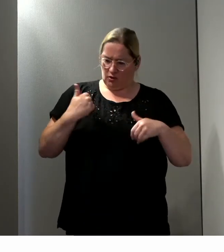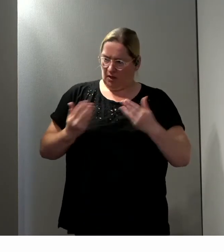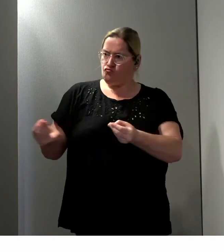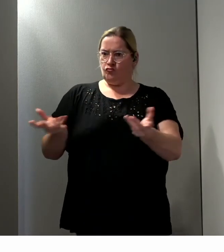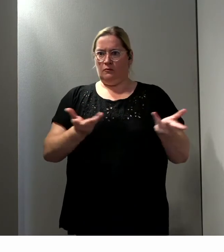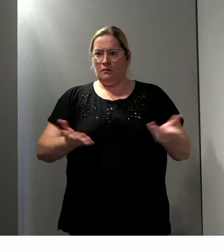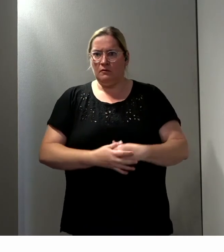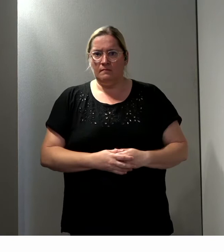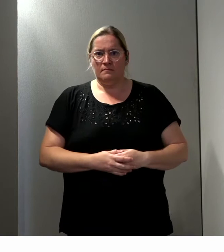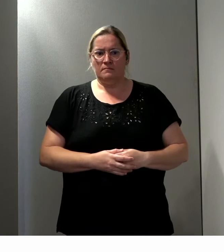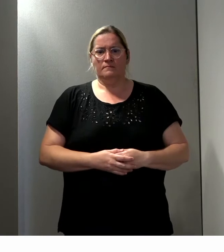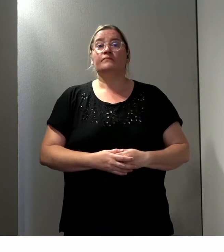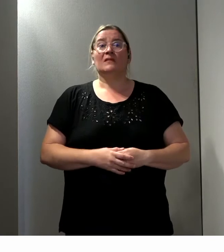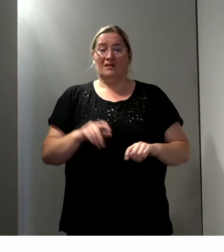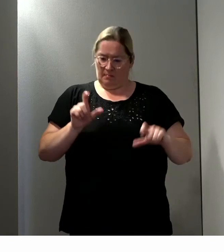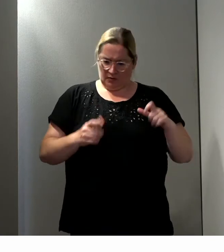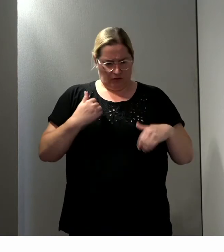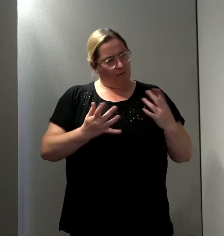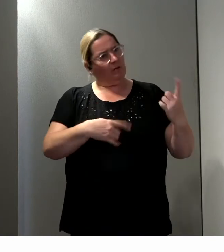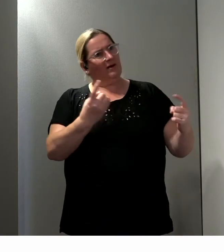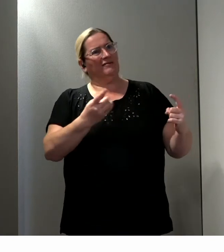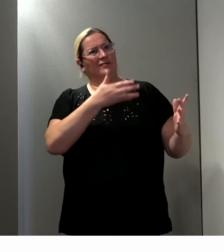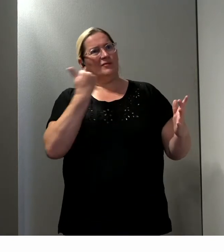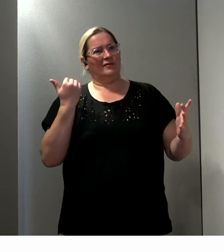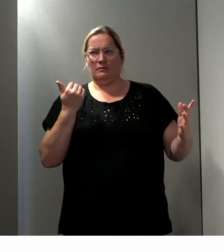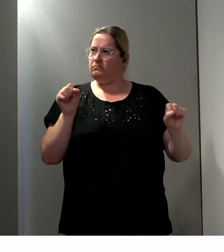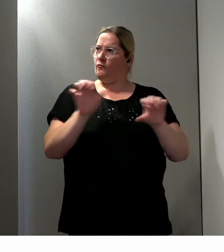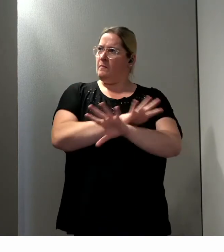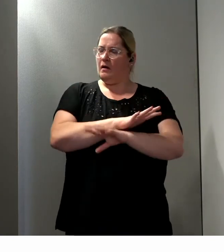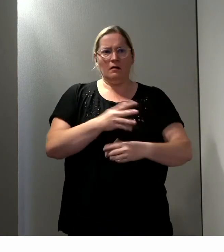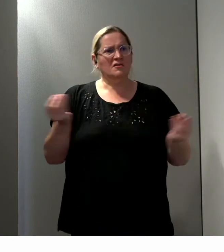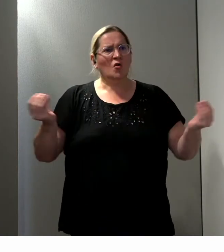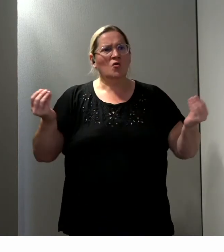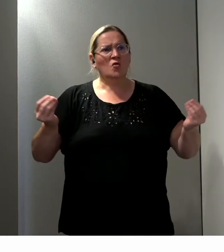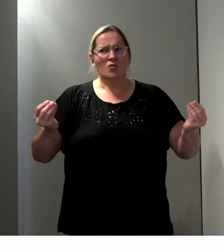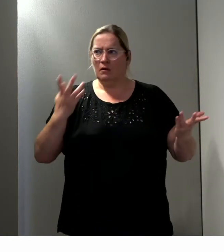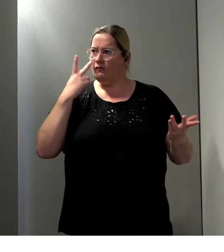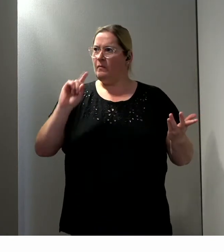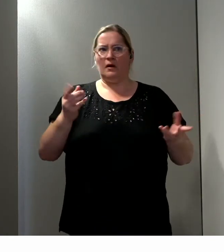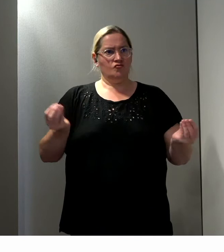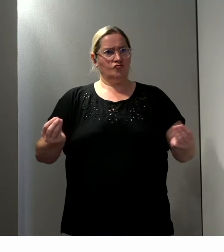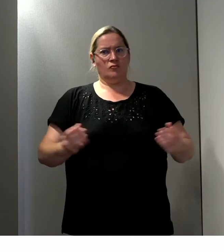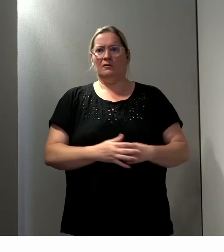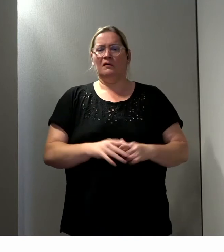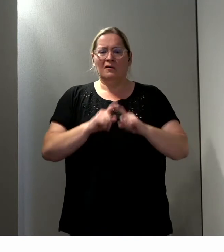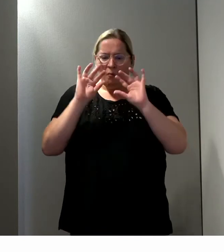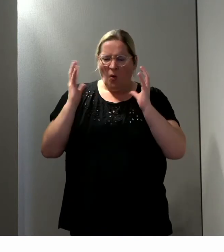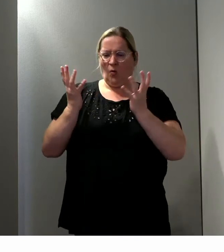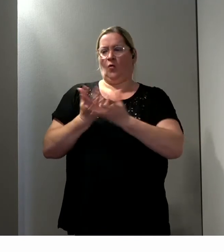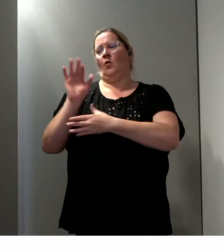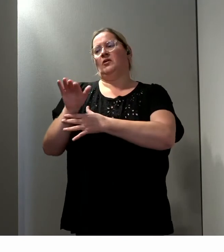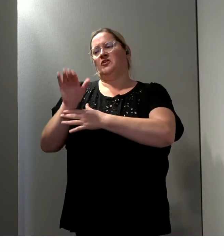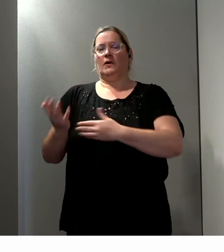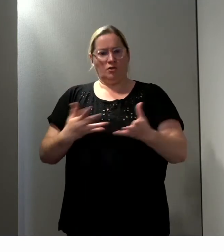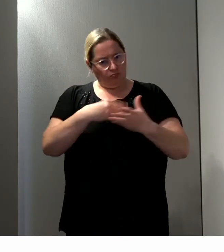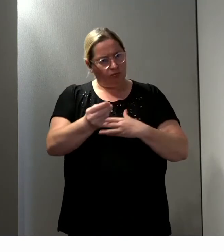que si ces personnes handicapées réussissent mieux que d'autres entrepreneurs, voilà, qu'est-ce qui fait qu'on ne les sort pas d'un cocon de